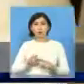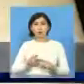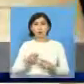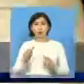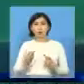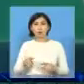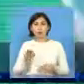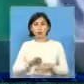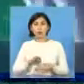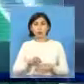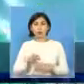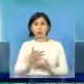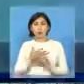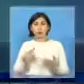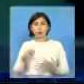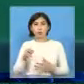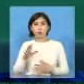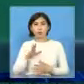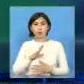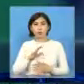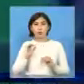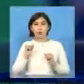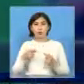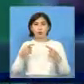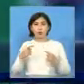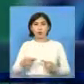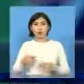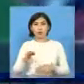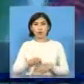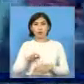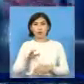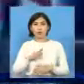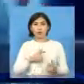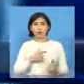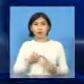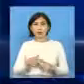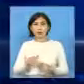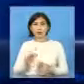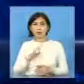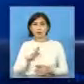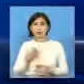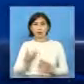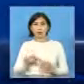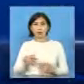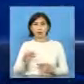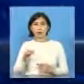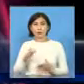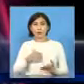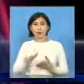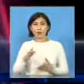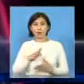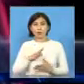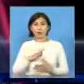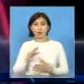посторонних инфекций, бактерий и микробов. Он способен определять, обезвреживать и изгонять из организма посторонние вирусы.